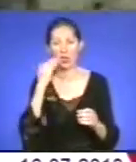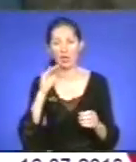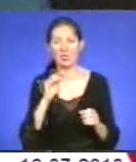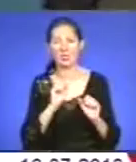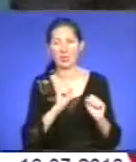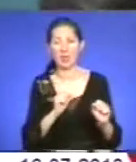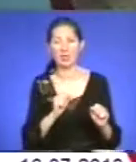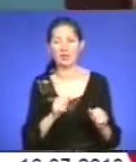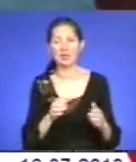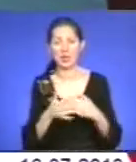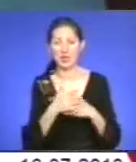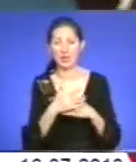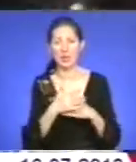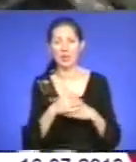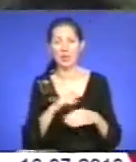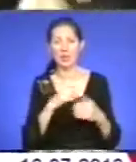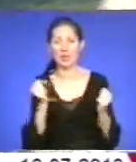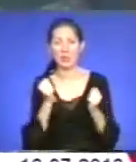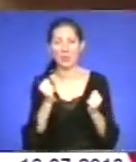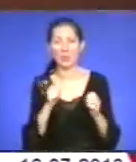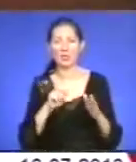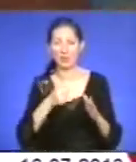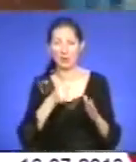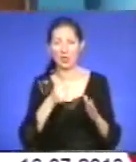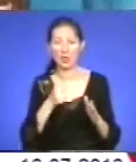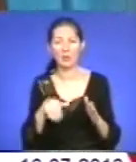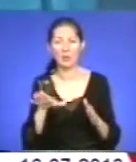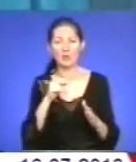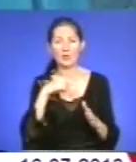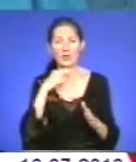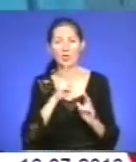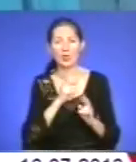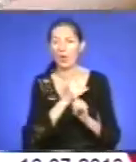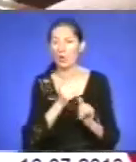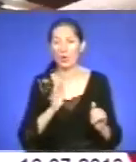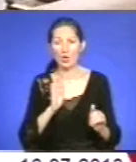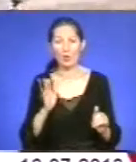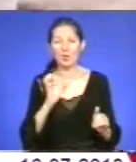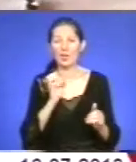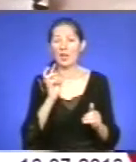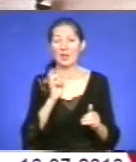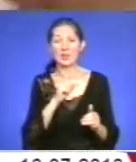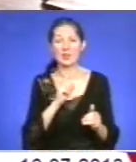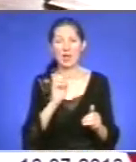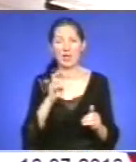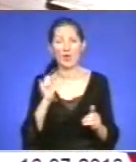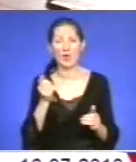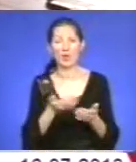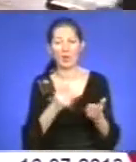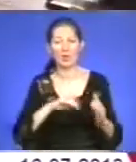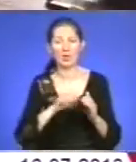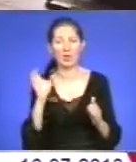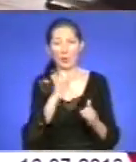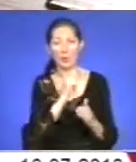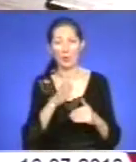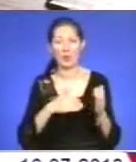двері і міцні замки. Проте навіть при всій обережності ніхто не може бути застрахований від квартирної крадіжки, адже професійні